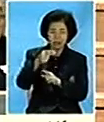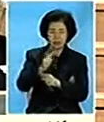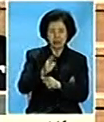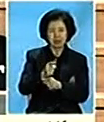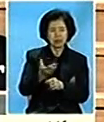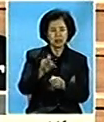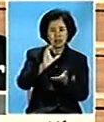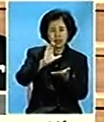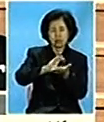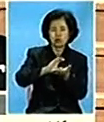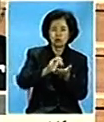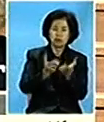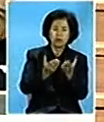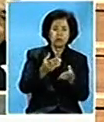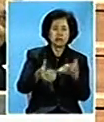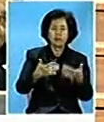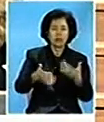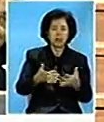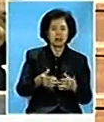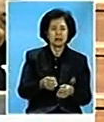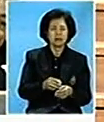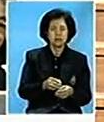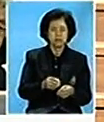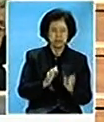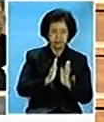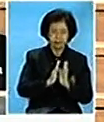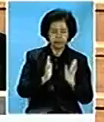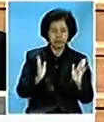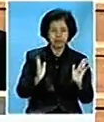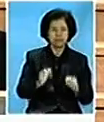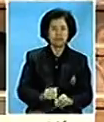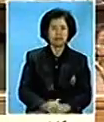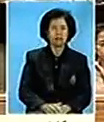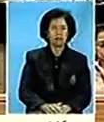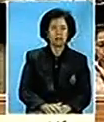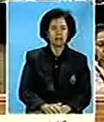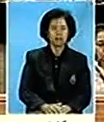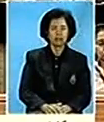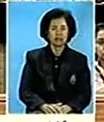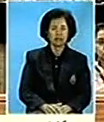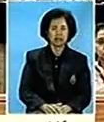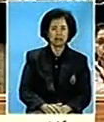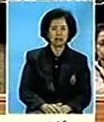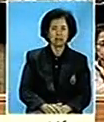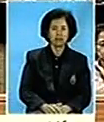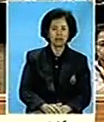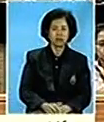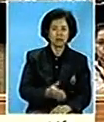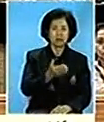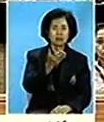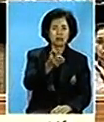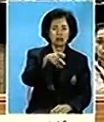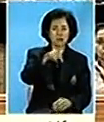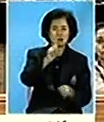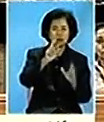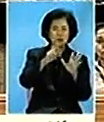นะครับเราก็ได้ความสัมพันธ์ระหว่างประเทศครับขอบพระคุณครับท่านประธานครับ ครับท่านประสงค์นุรักษ์ครับท่านมีเวลา15 นาทีครับ